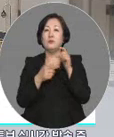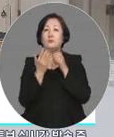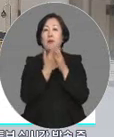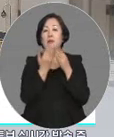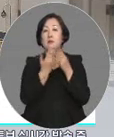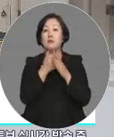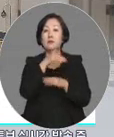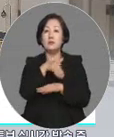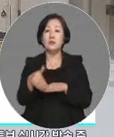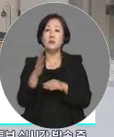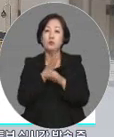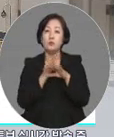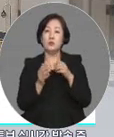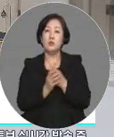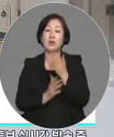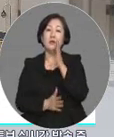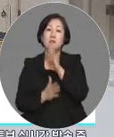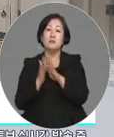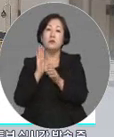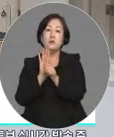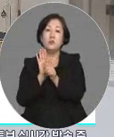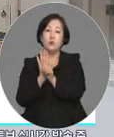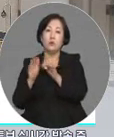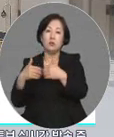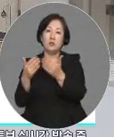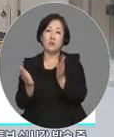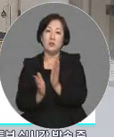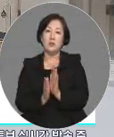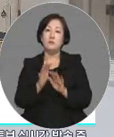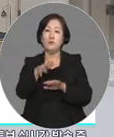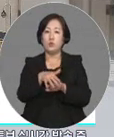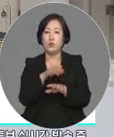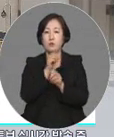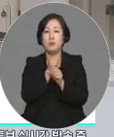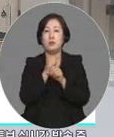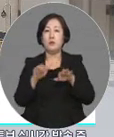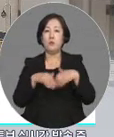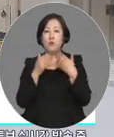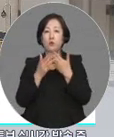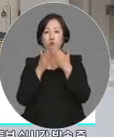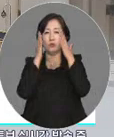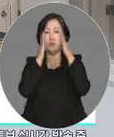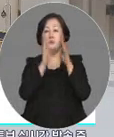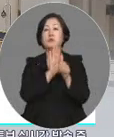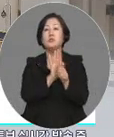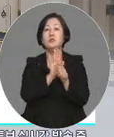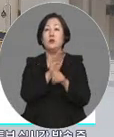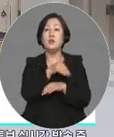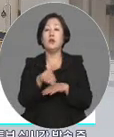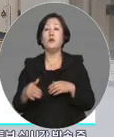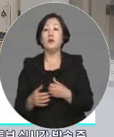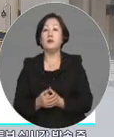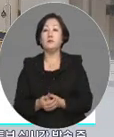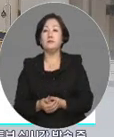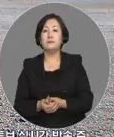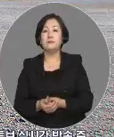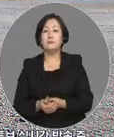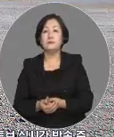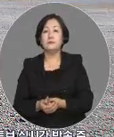내는 만큼 울산시도 지원팀까지 만들어 총력 지원하고 나섰습니다. 김진구 기자입니다.